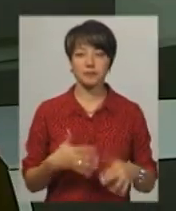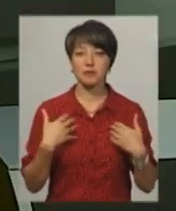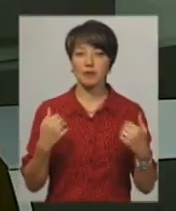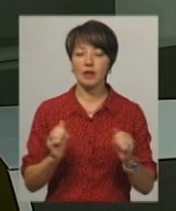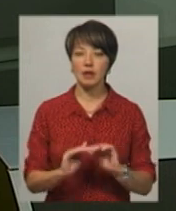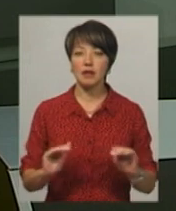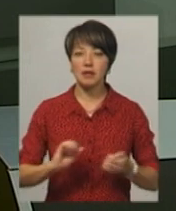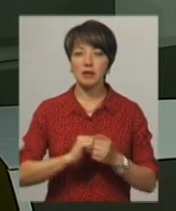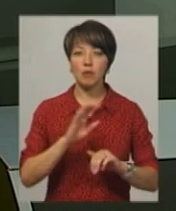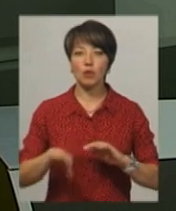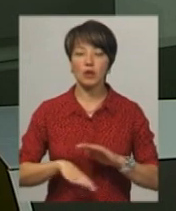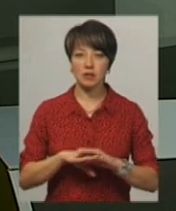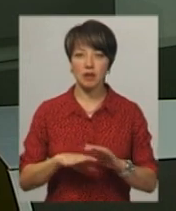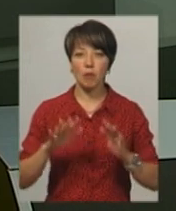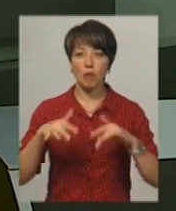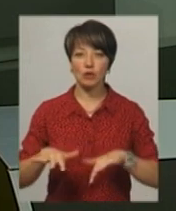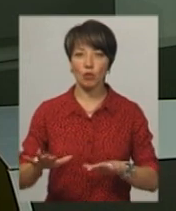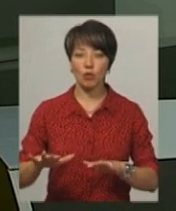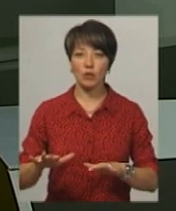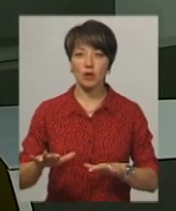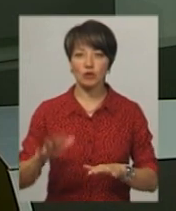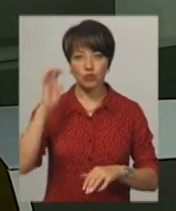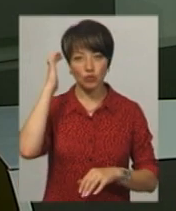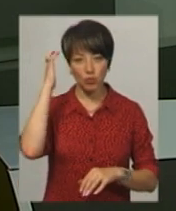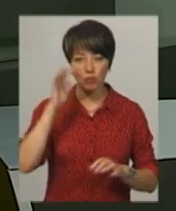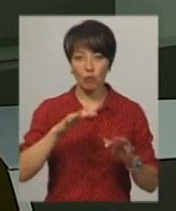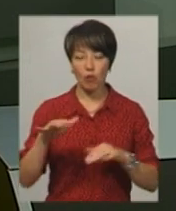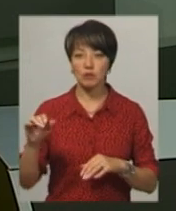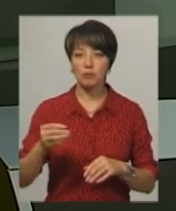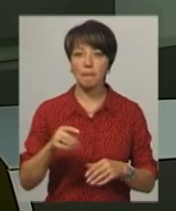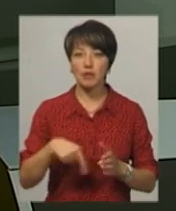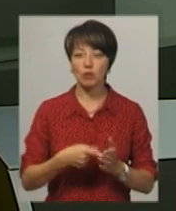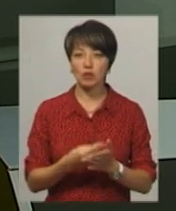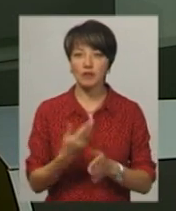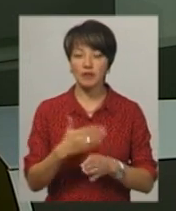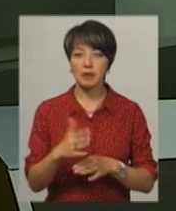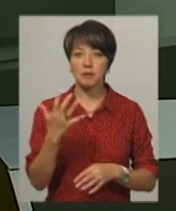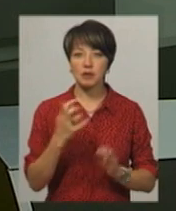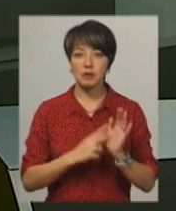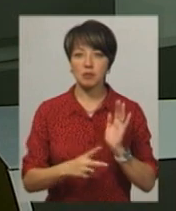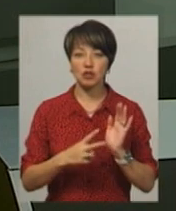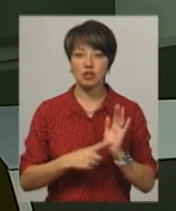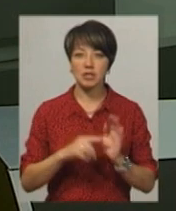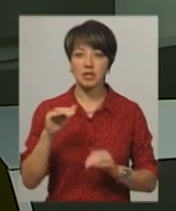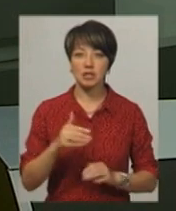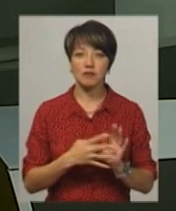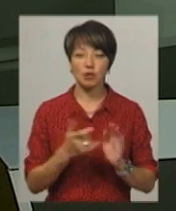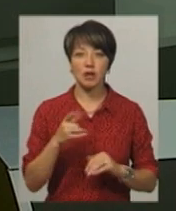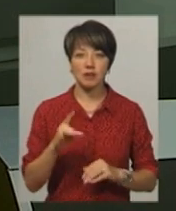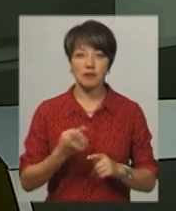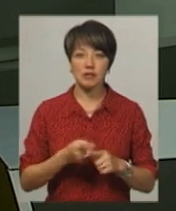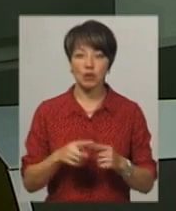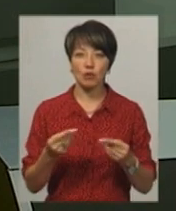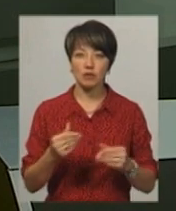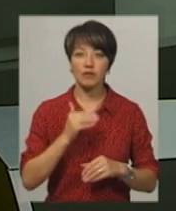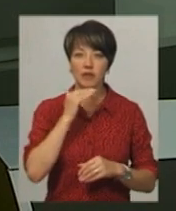оздоровлення дітей з Кам'янець-Подільського на морському узбережжі Чорного моря з міського бюджету витратили 576 тисяч 900 гривень. Цих